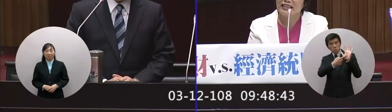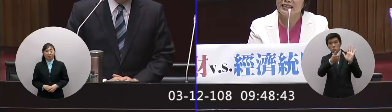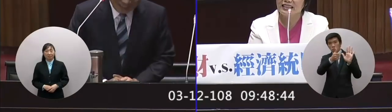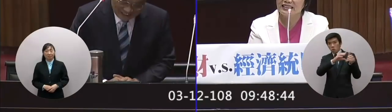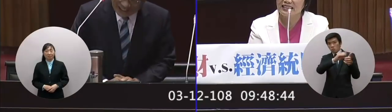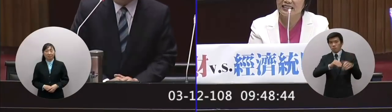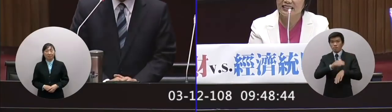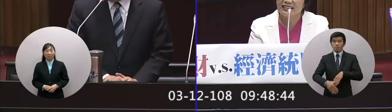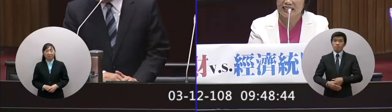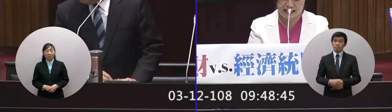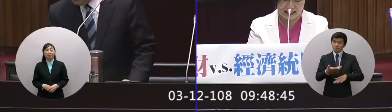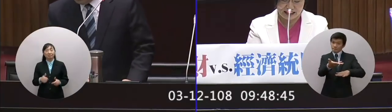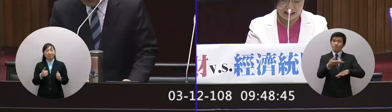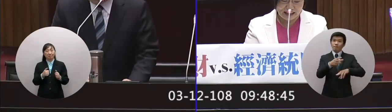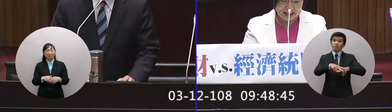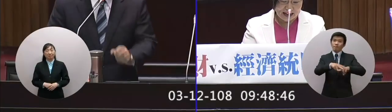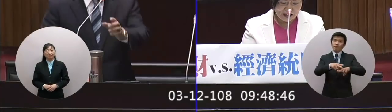你请坐。